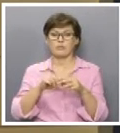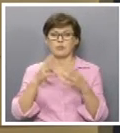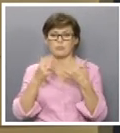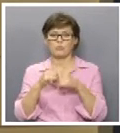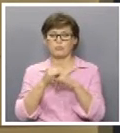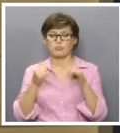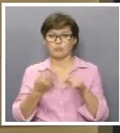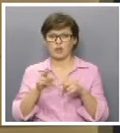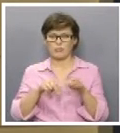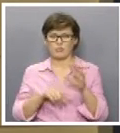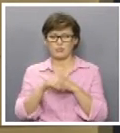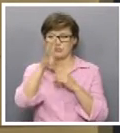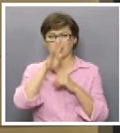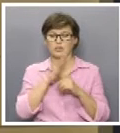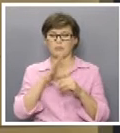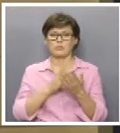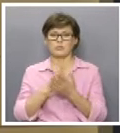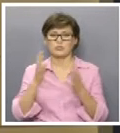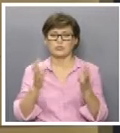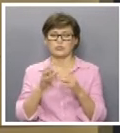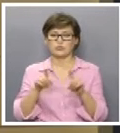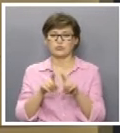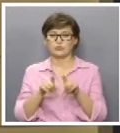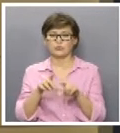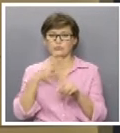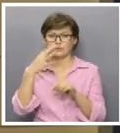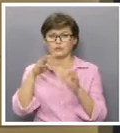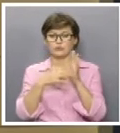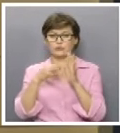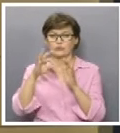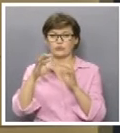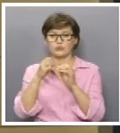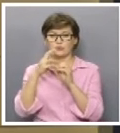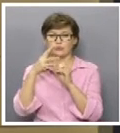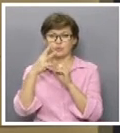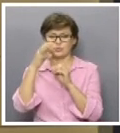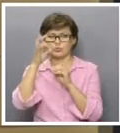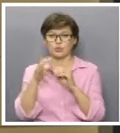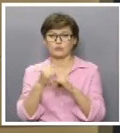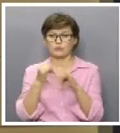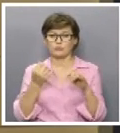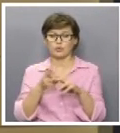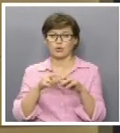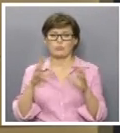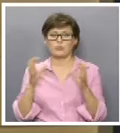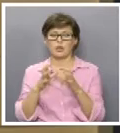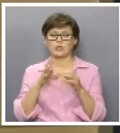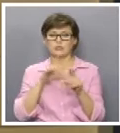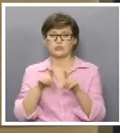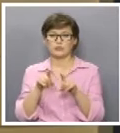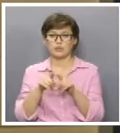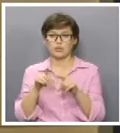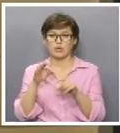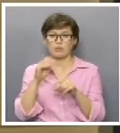артқан. Бастапқы 4 айда сектордағы сақтандыру сыйақысы 49.14%-ға көтерілді. Бұл туралы сақтандыру омбудсмені